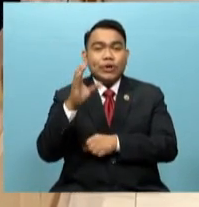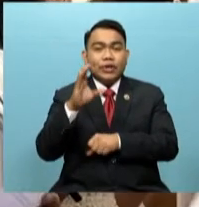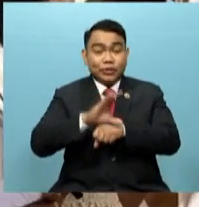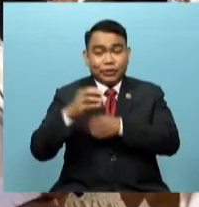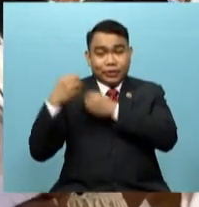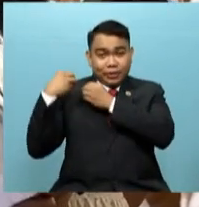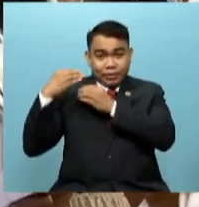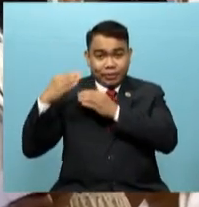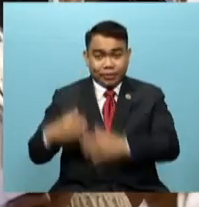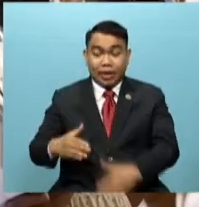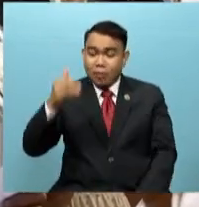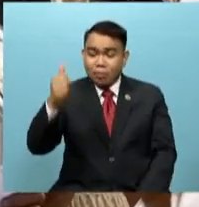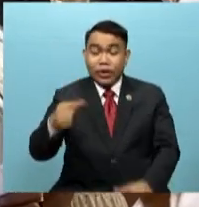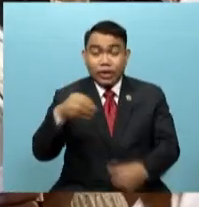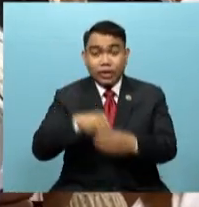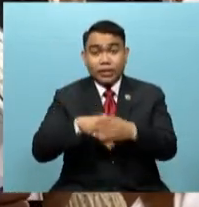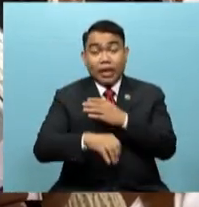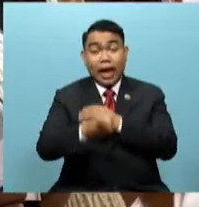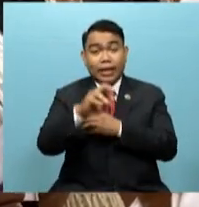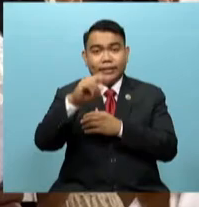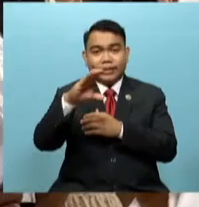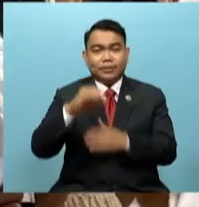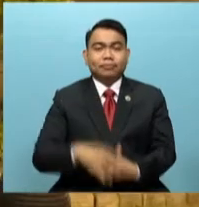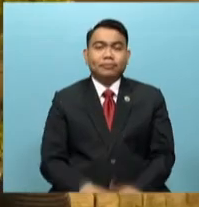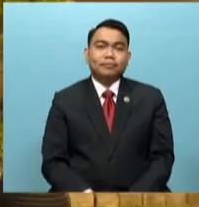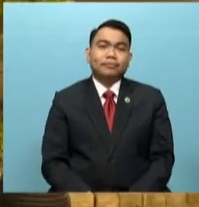inilalagay sa loob ng Iglesia ni Cristo.